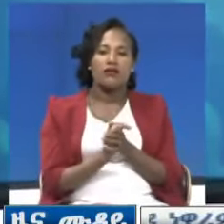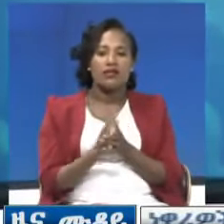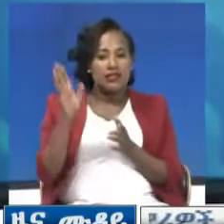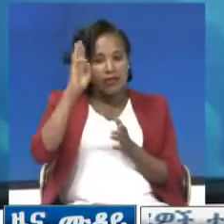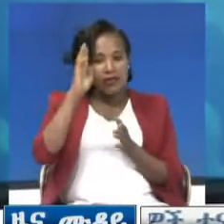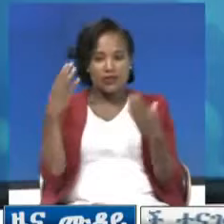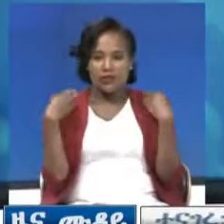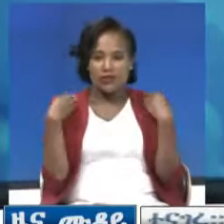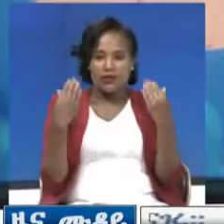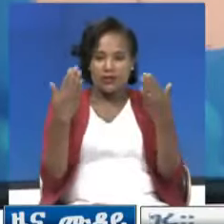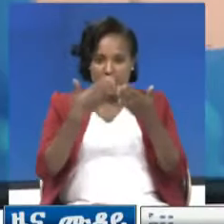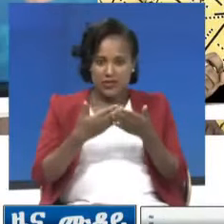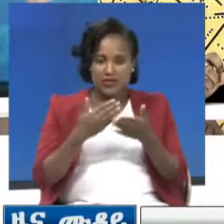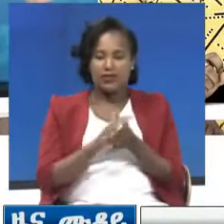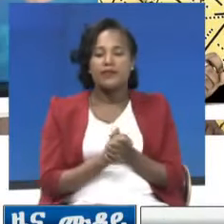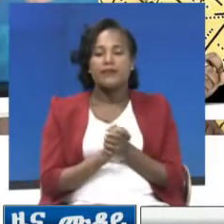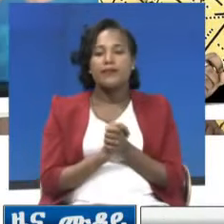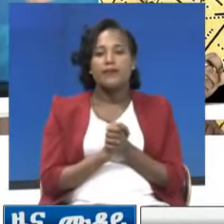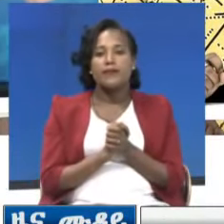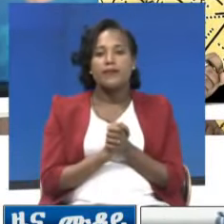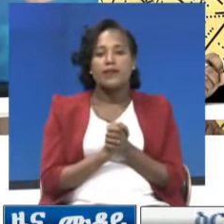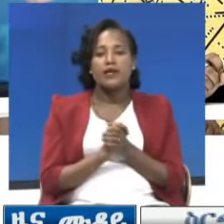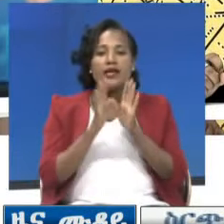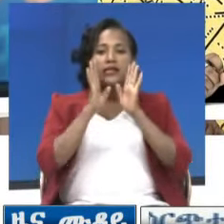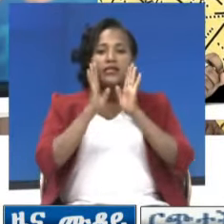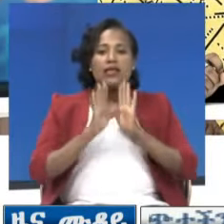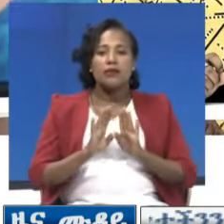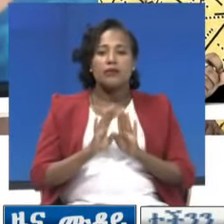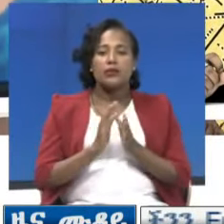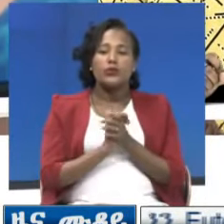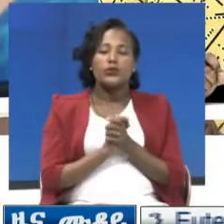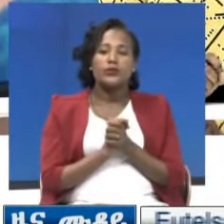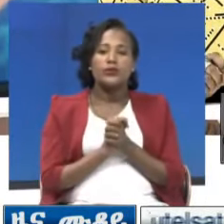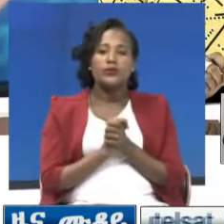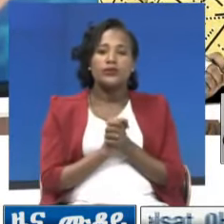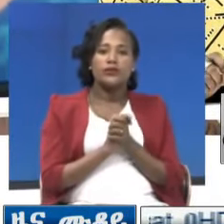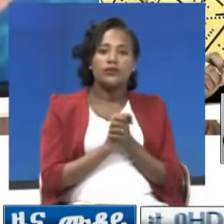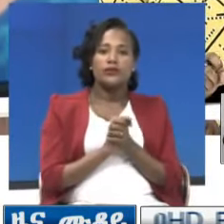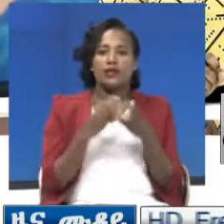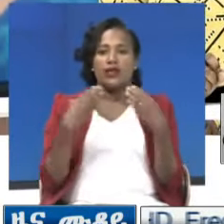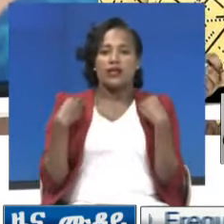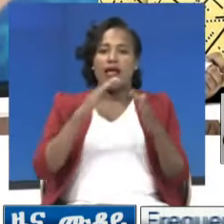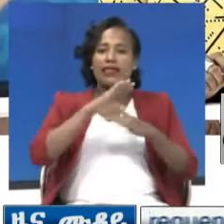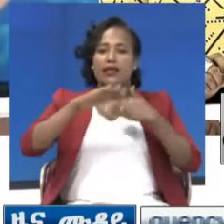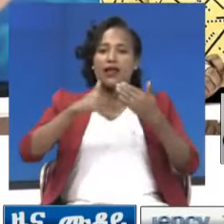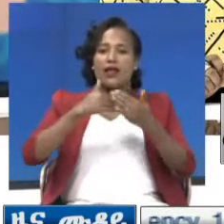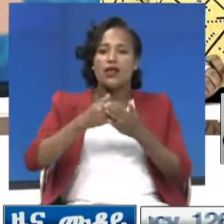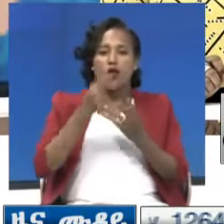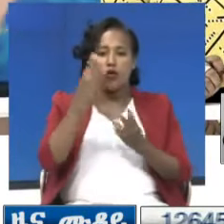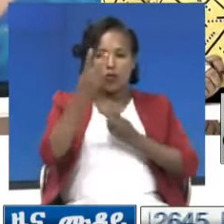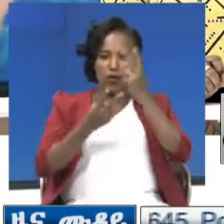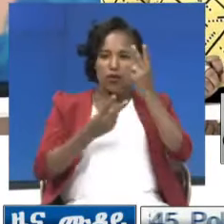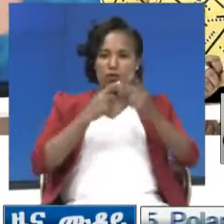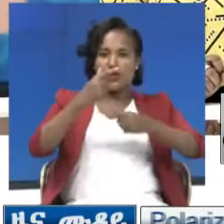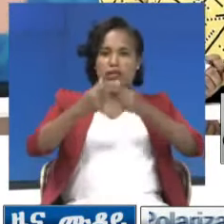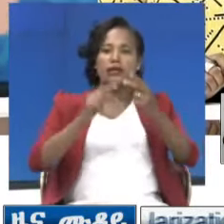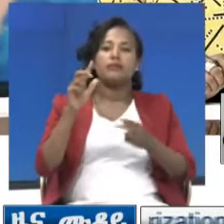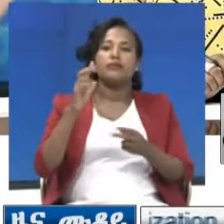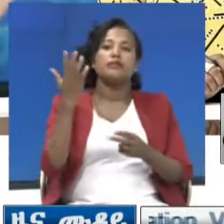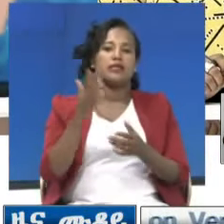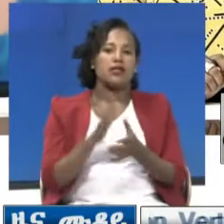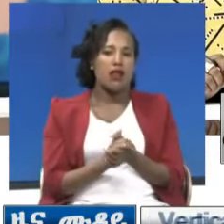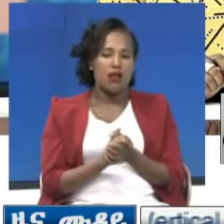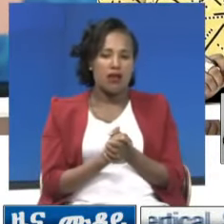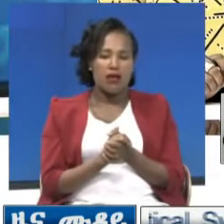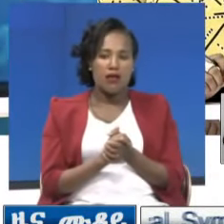ስማቸው እንደምናምሽታል። ሰላም ነኝ እንደምናምሻችሁ ነው። ደህና ነን። የአጠቃላይ የጉብኝቱ ሂደት ምንድነው ይመስለው እስኪ